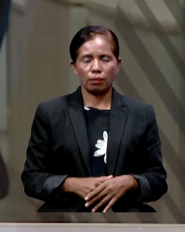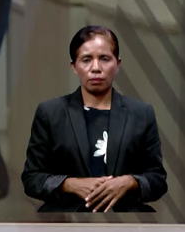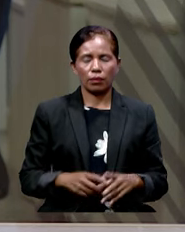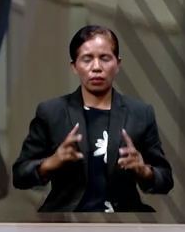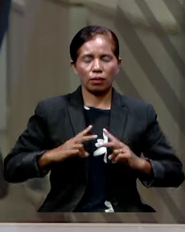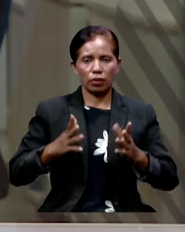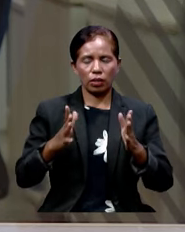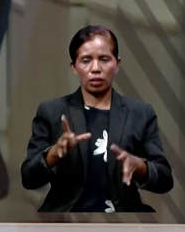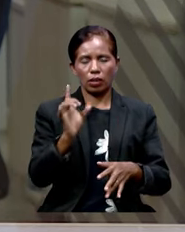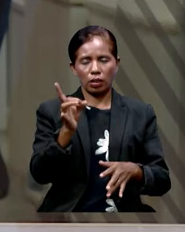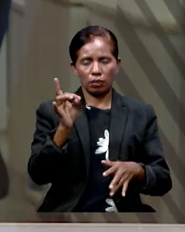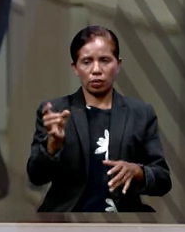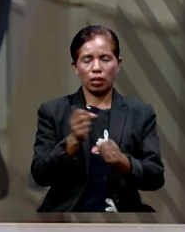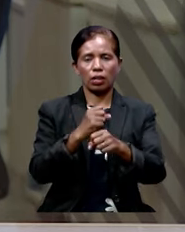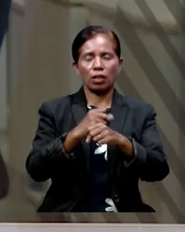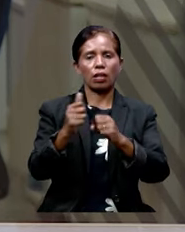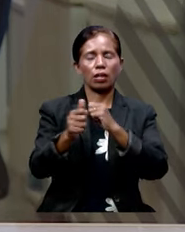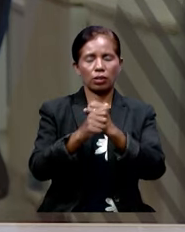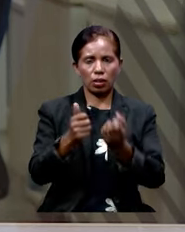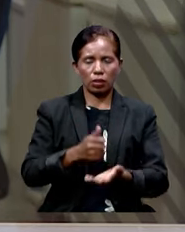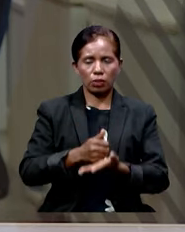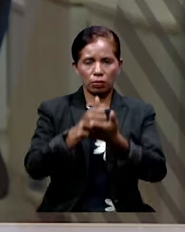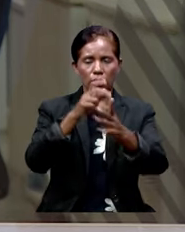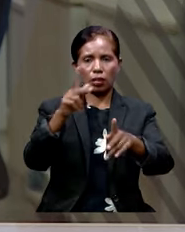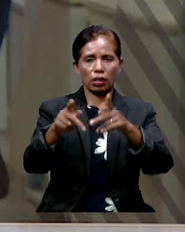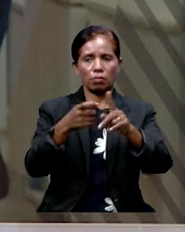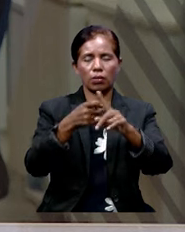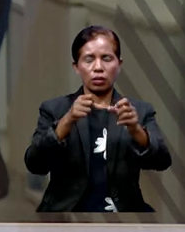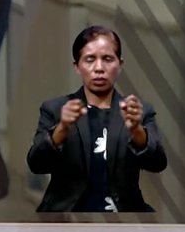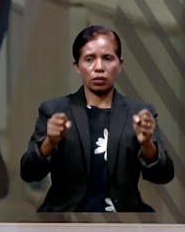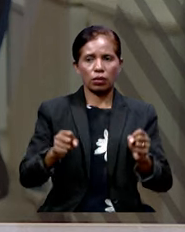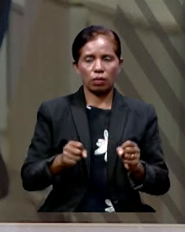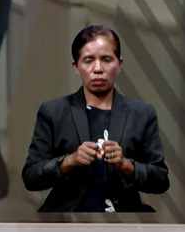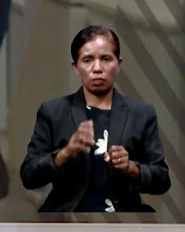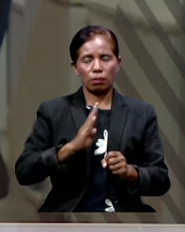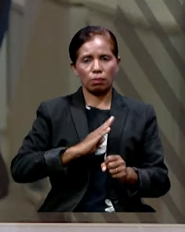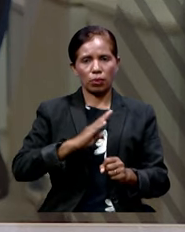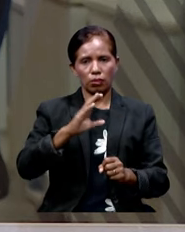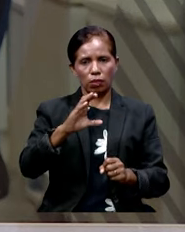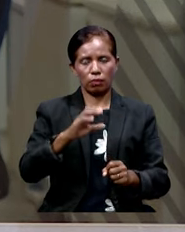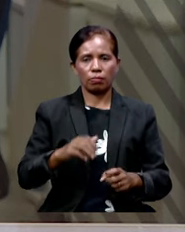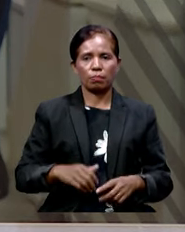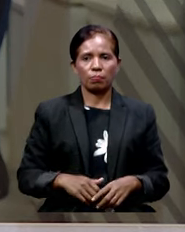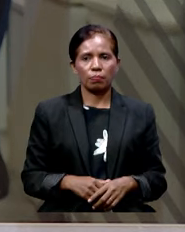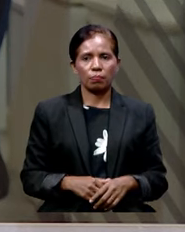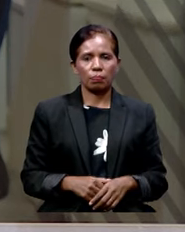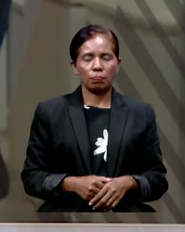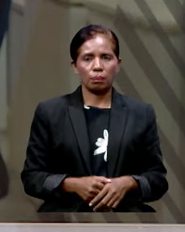Veteranu walunulu racing halu asam karidadi baku menidadi husi suku kaibada baukau.